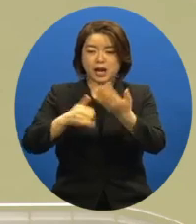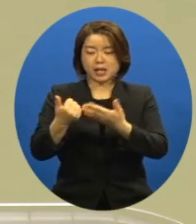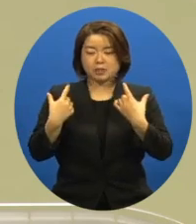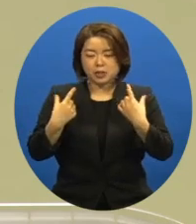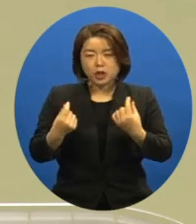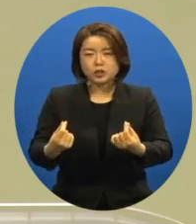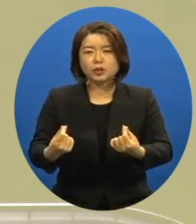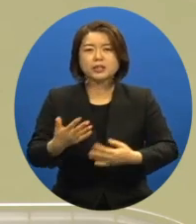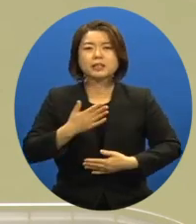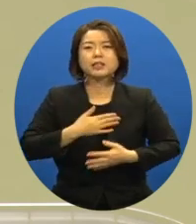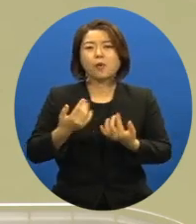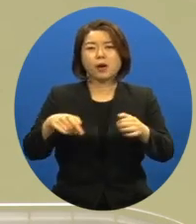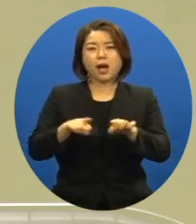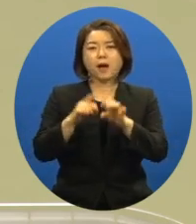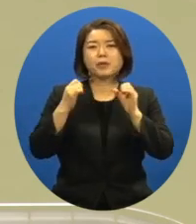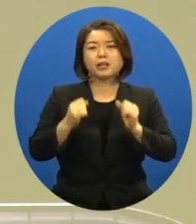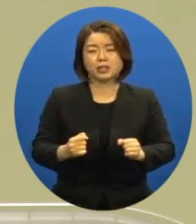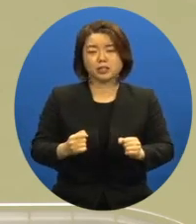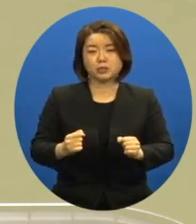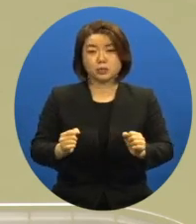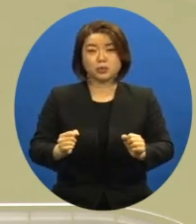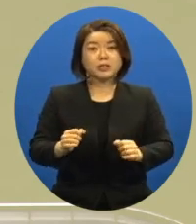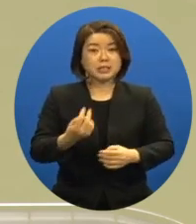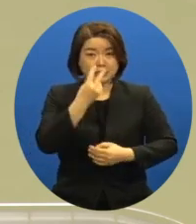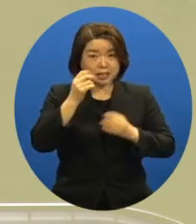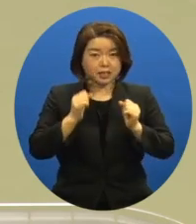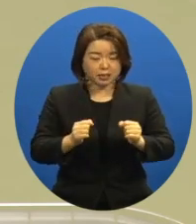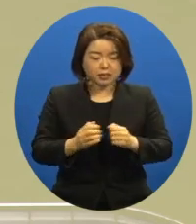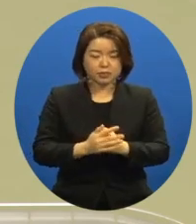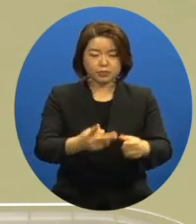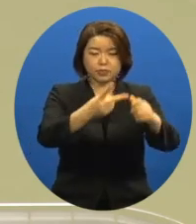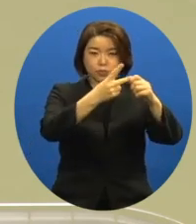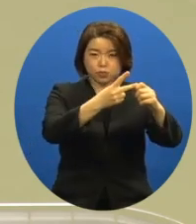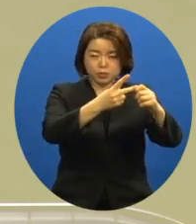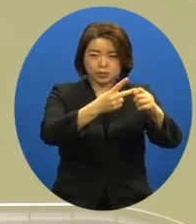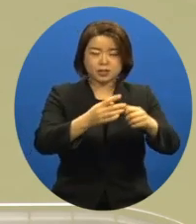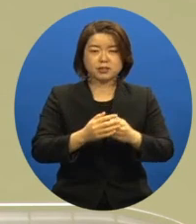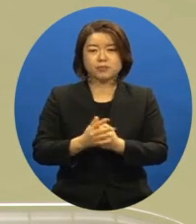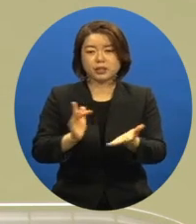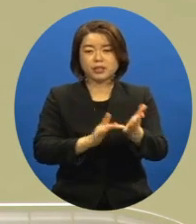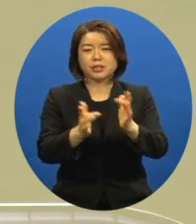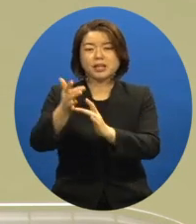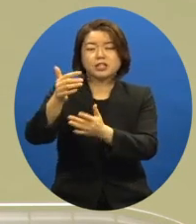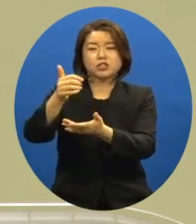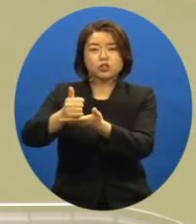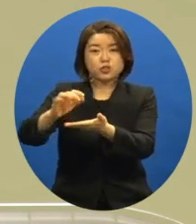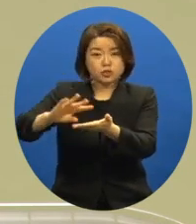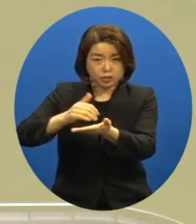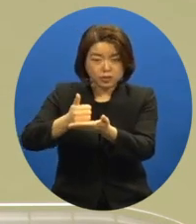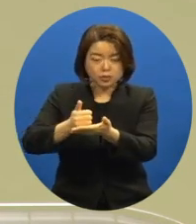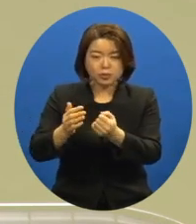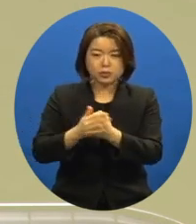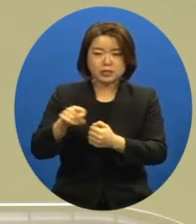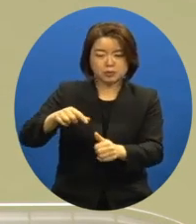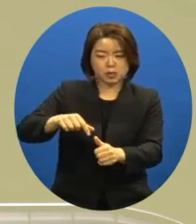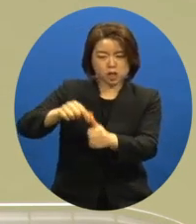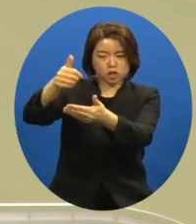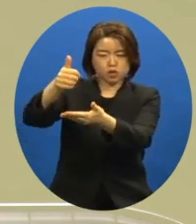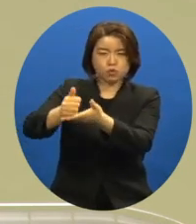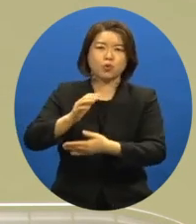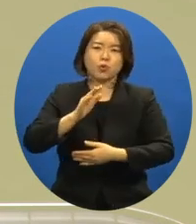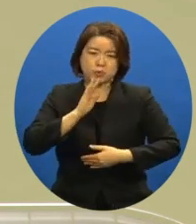여전히 나와 함께 하시고 살아계시다. 두 번째는 예수 그리스도는 그분은